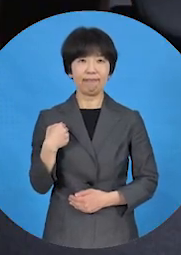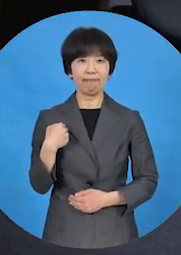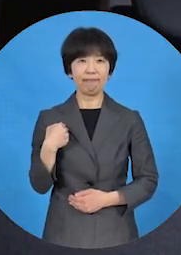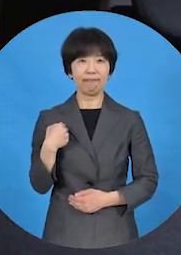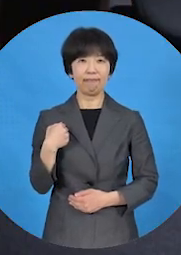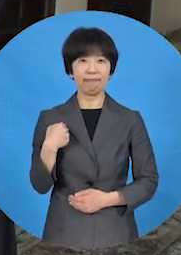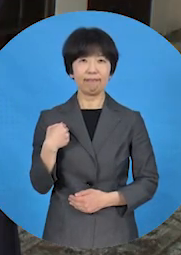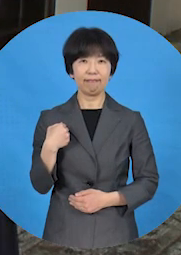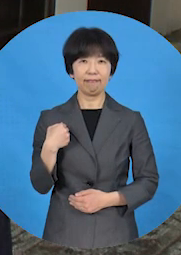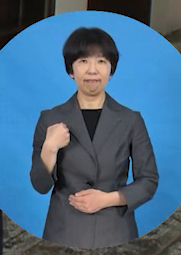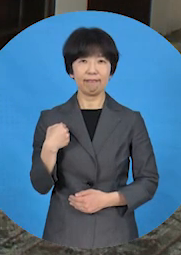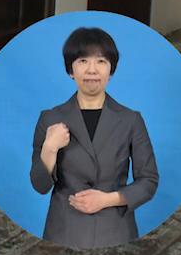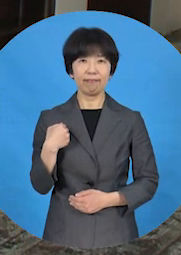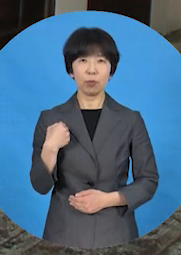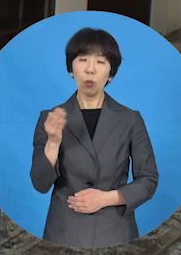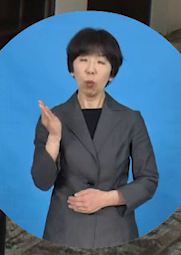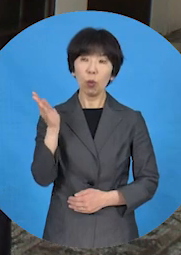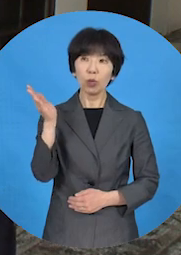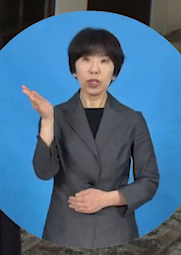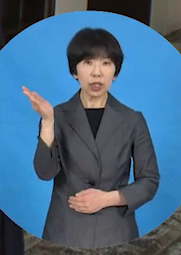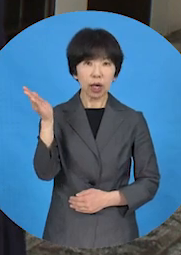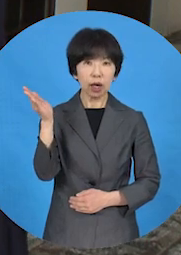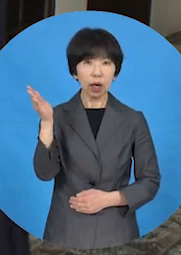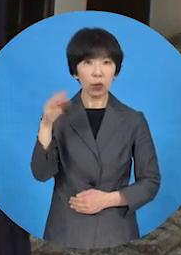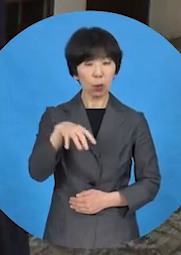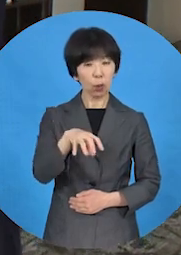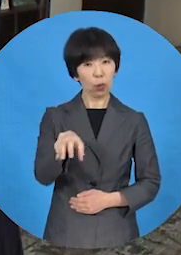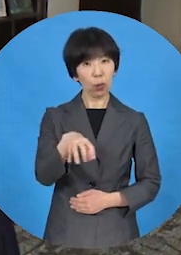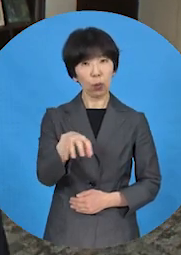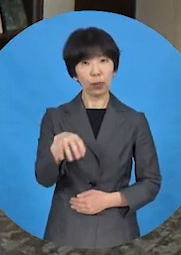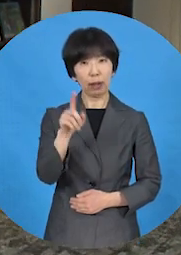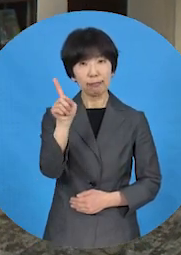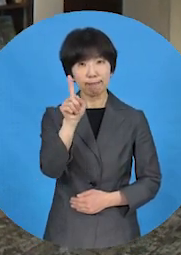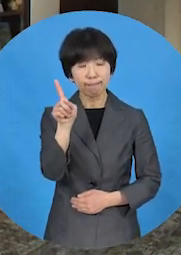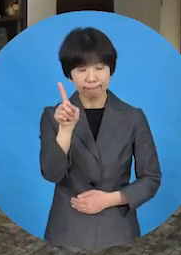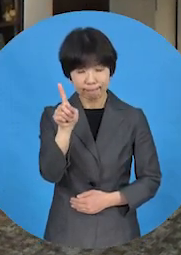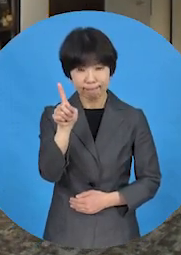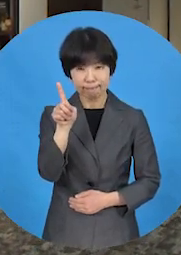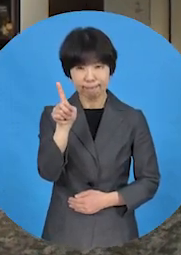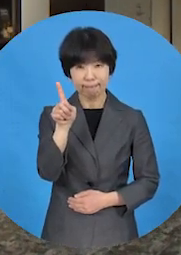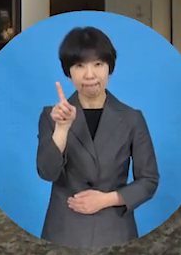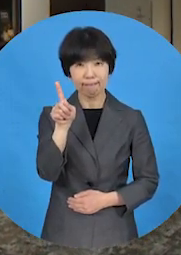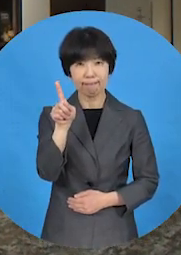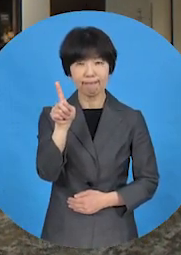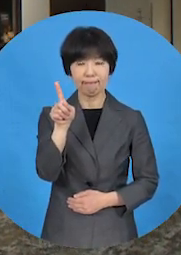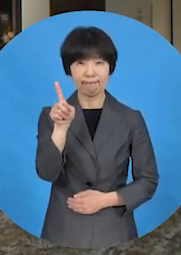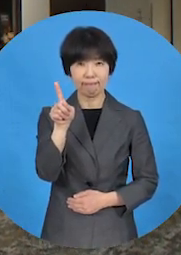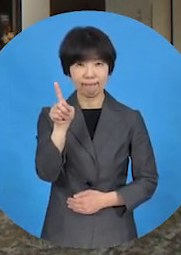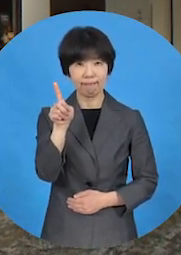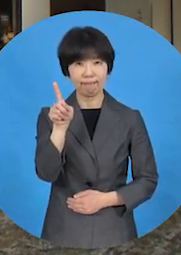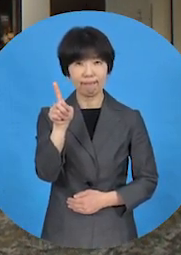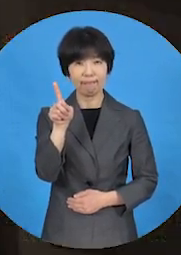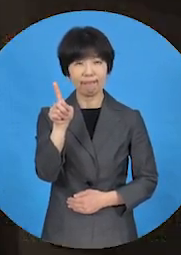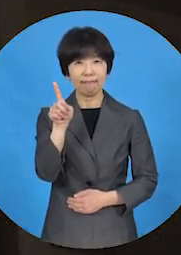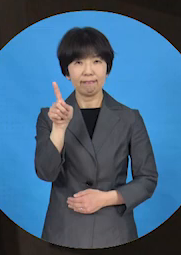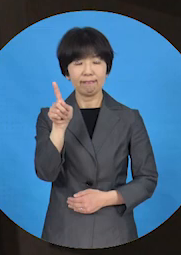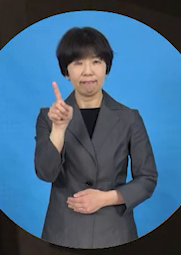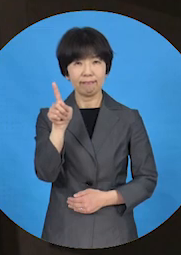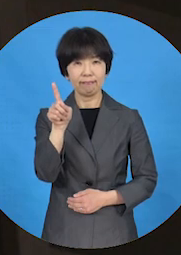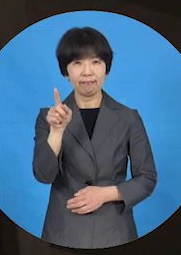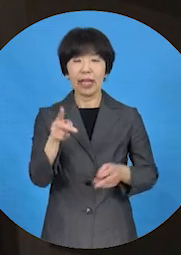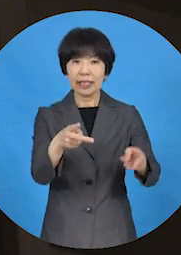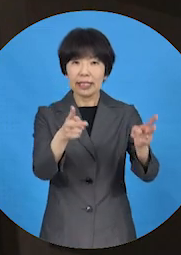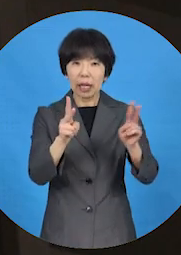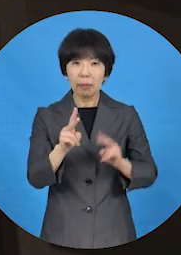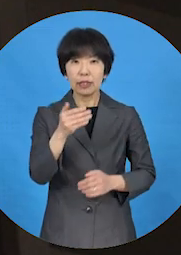。 ちょうどこの後ろにある板橋コーナーと書かれているんですけども、はい、このコーナーは何ですか？ はい、こちらは